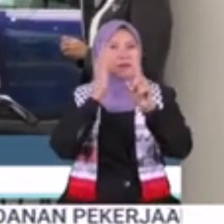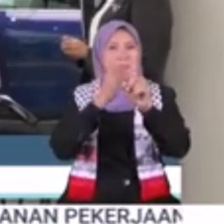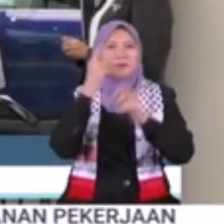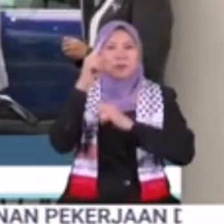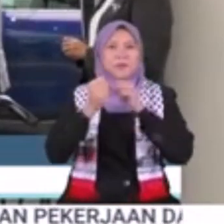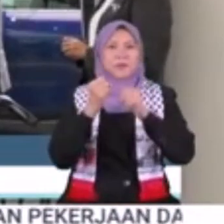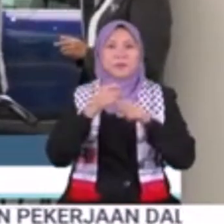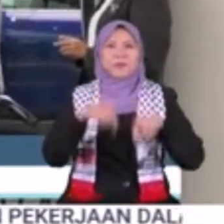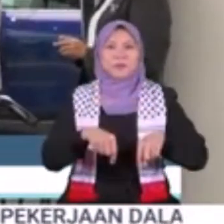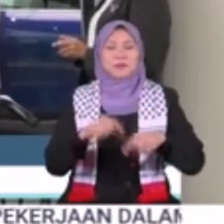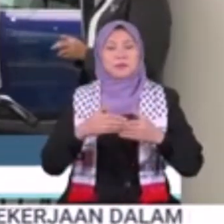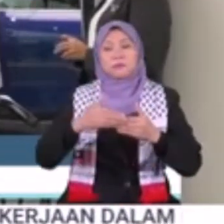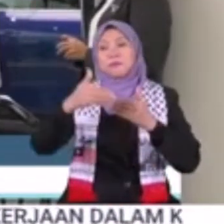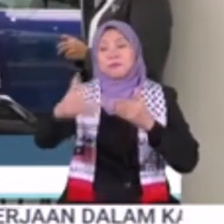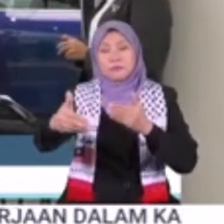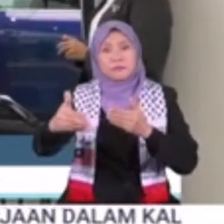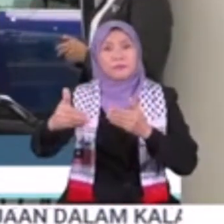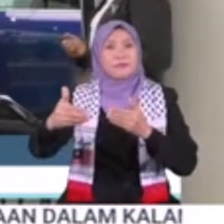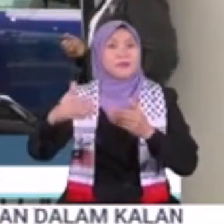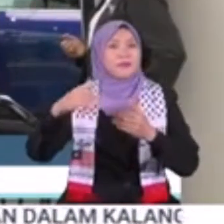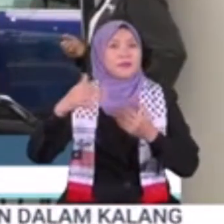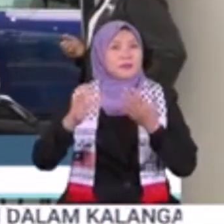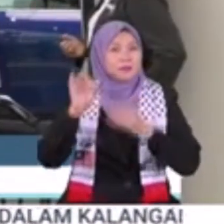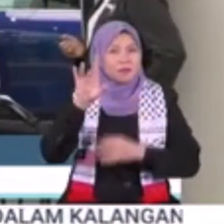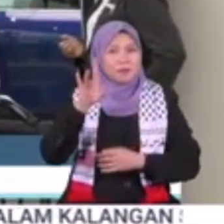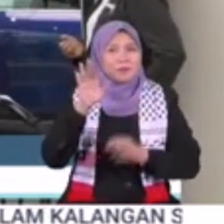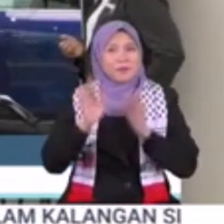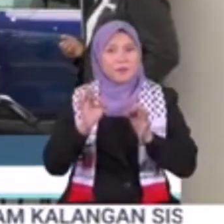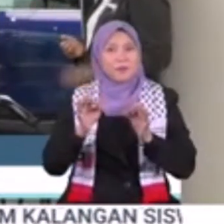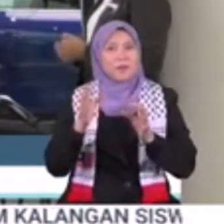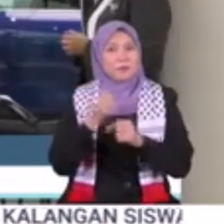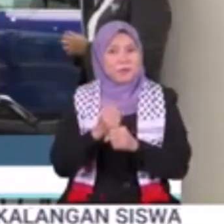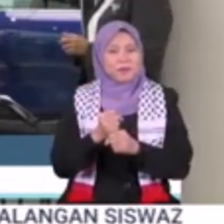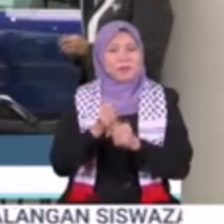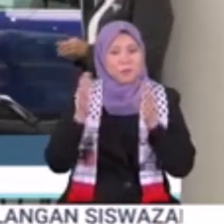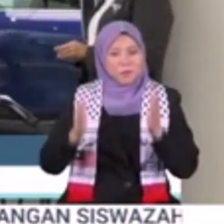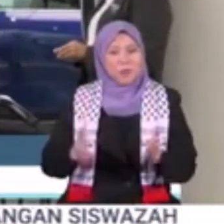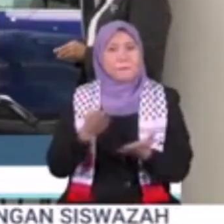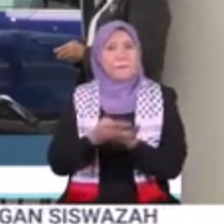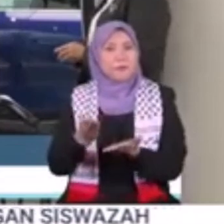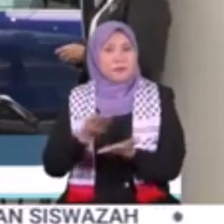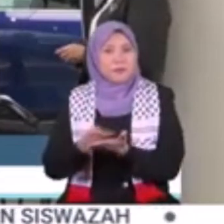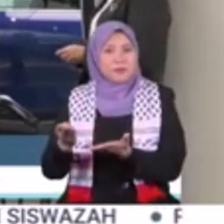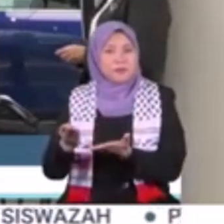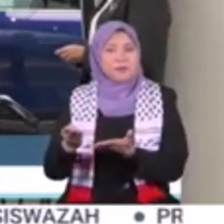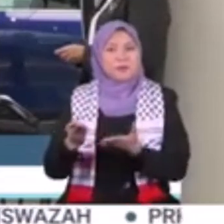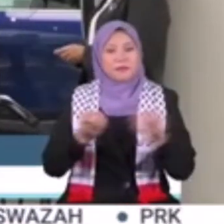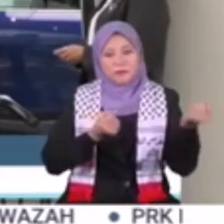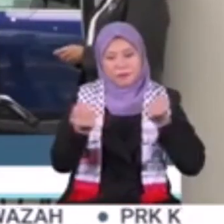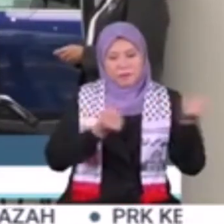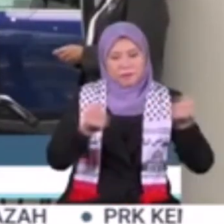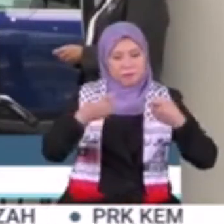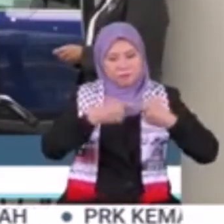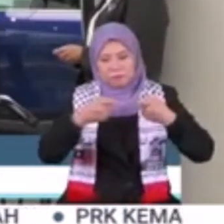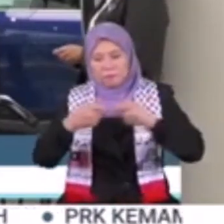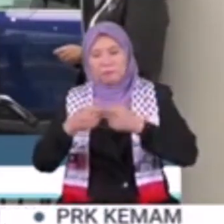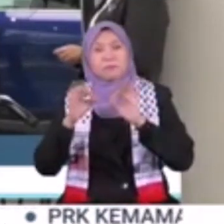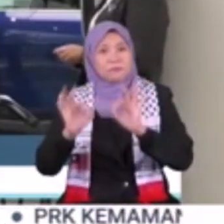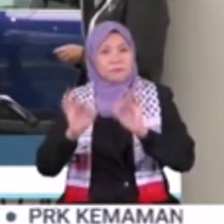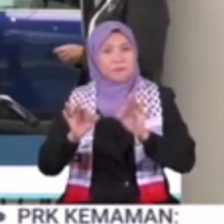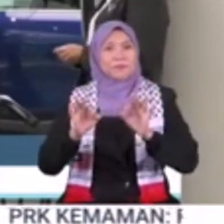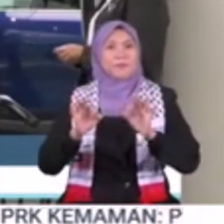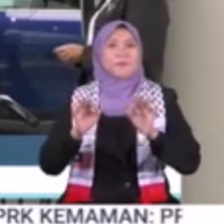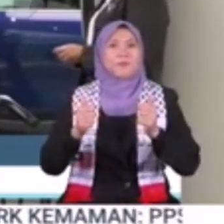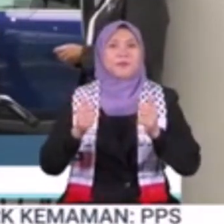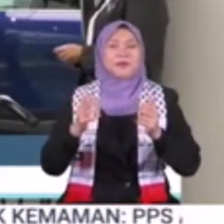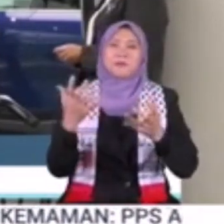tahun ini. Moving forward untuk tahun ke depan, kita insyaAllah kalau kita boleh dapat lagi pertumbuhan EV makin besar di Malaysia. So kalau kita